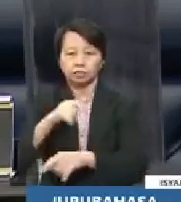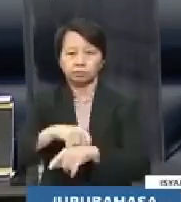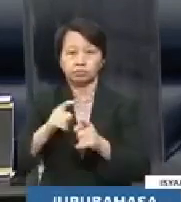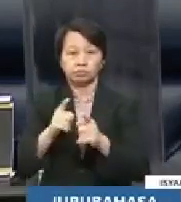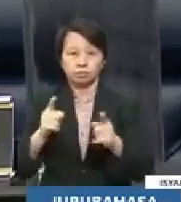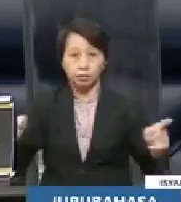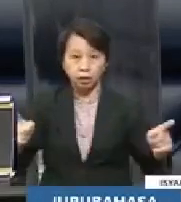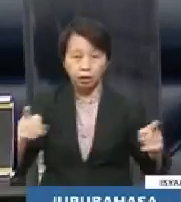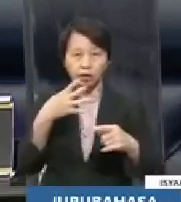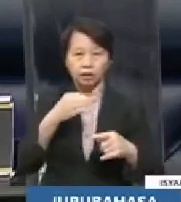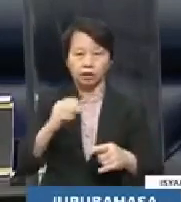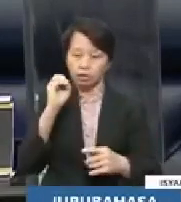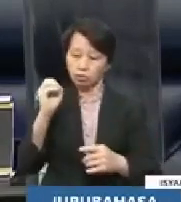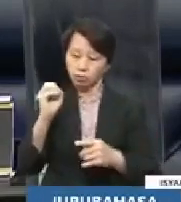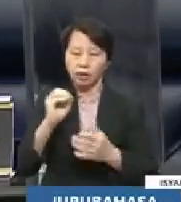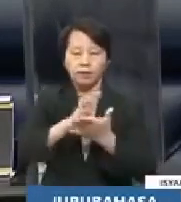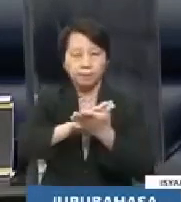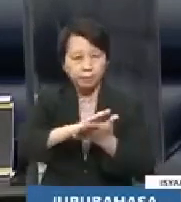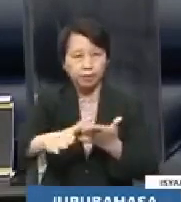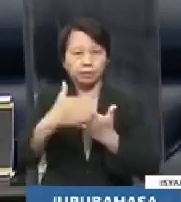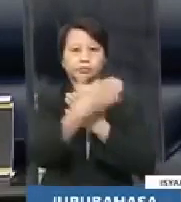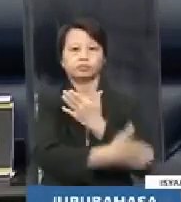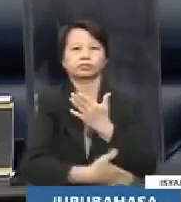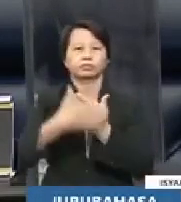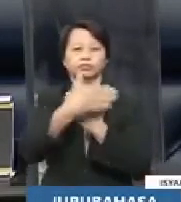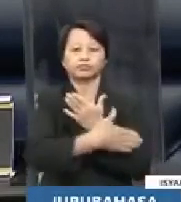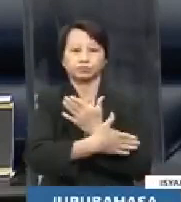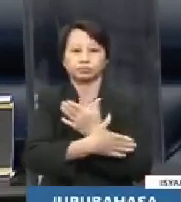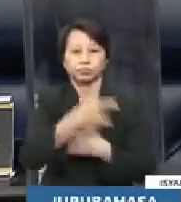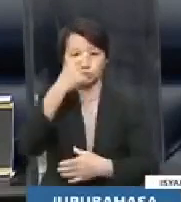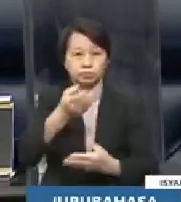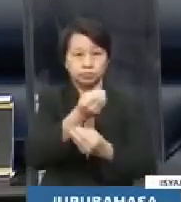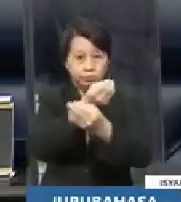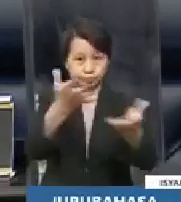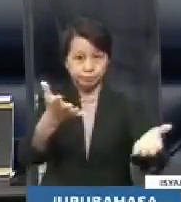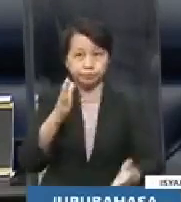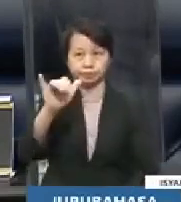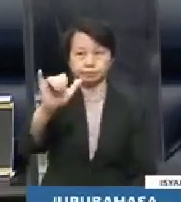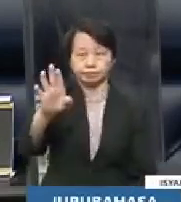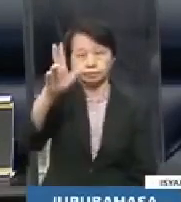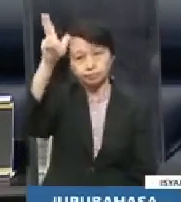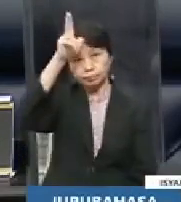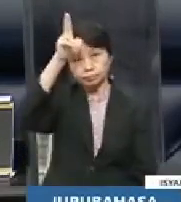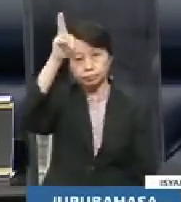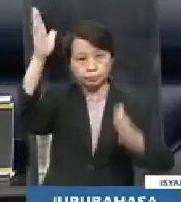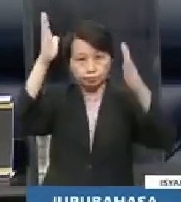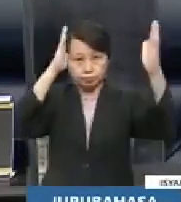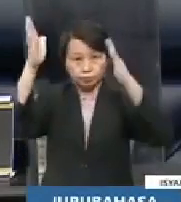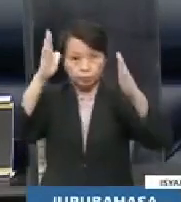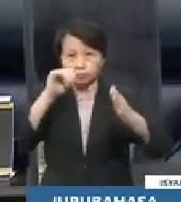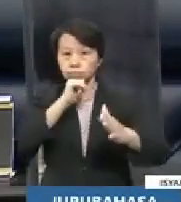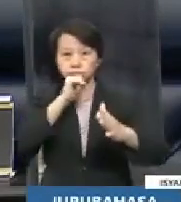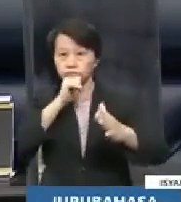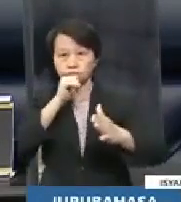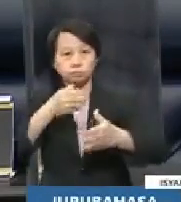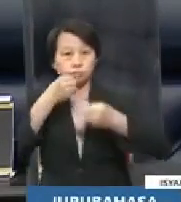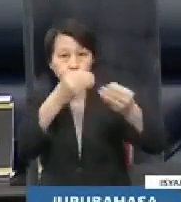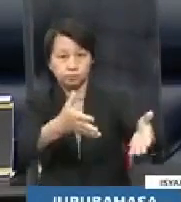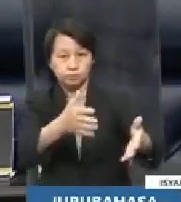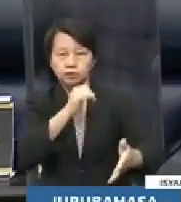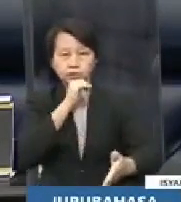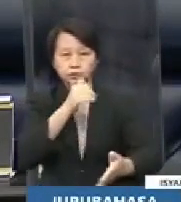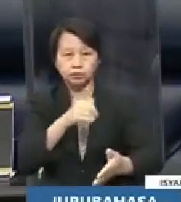jangka panjang pelepasan Syifa bersih negara untuk malam hari Muhammad kerajaan persekutuan tidak dimaklumkan